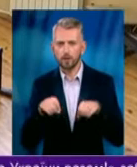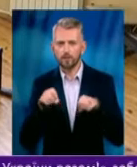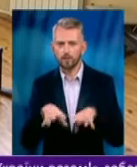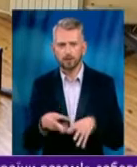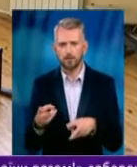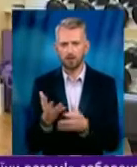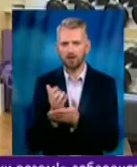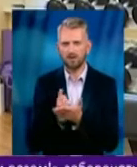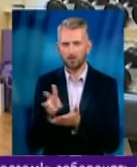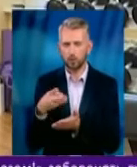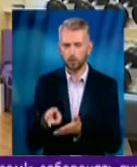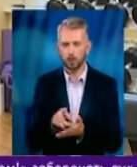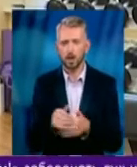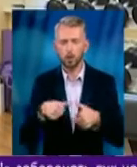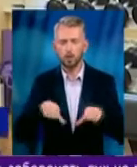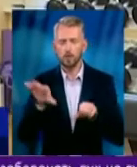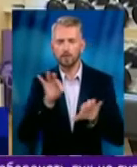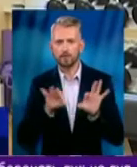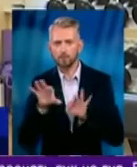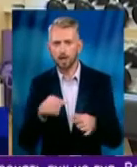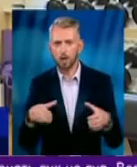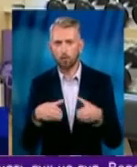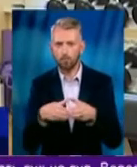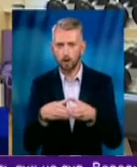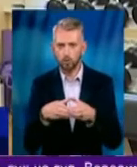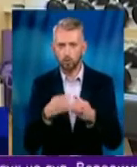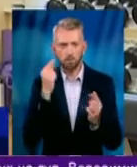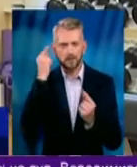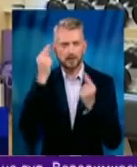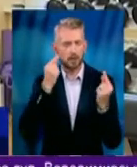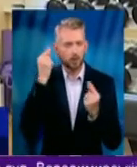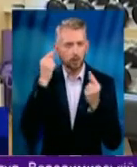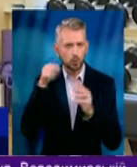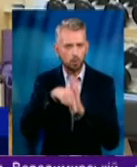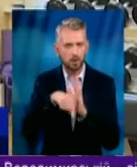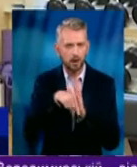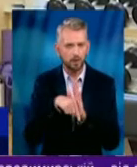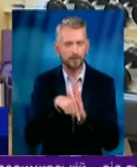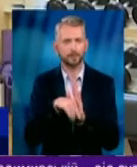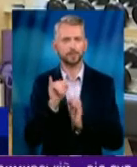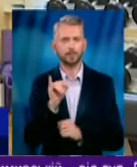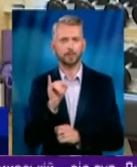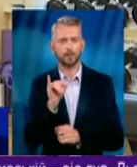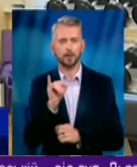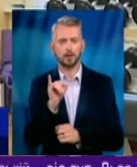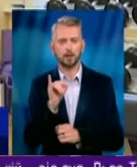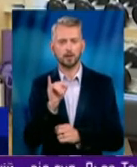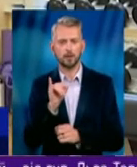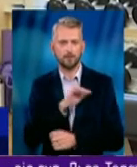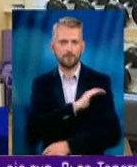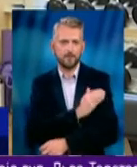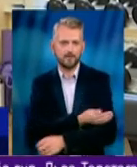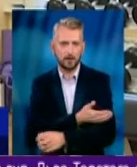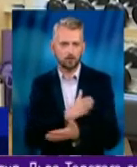без резервістів. Комісія відібрала команду в психологічному плані і в